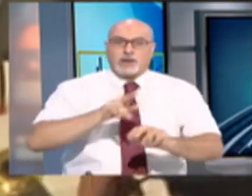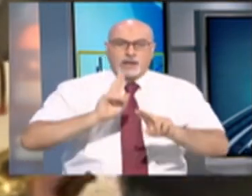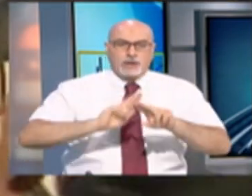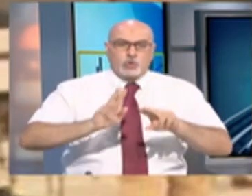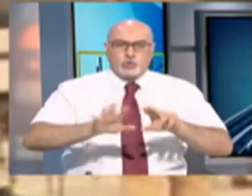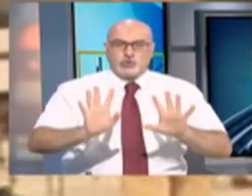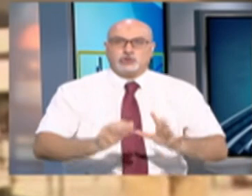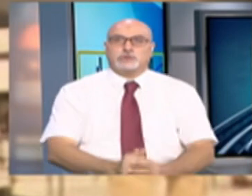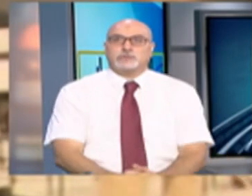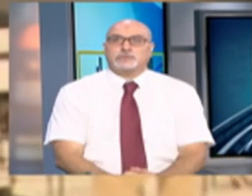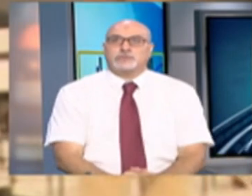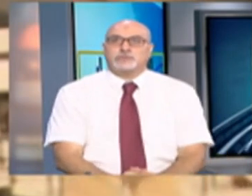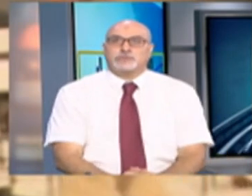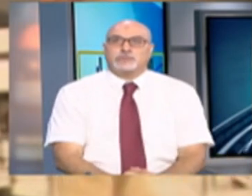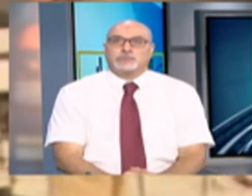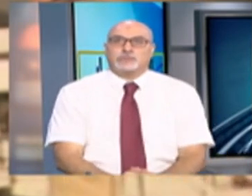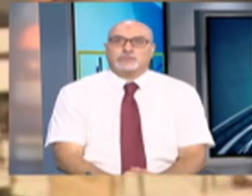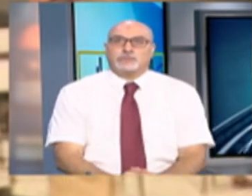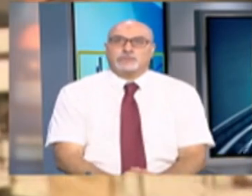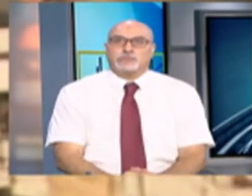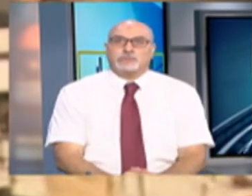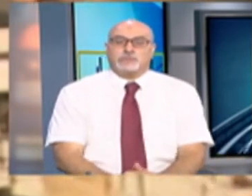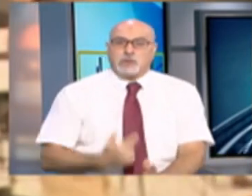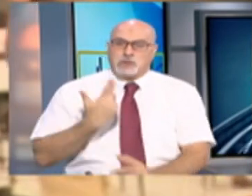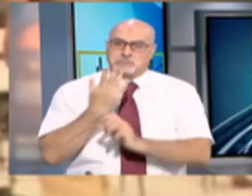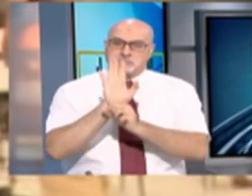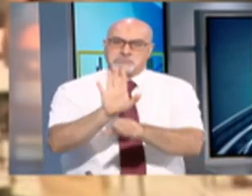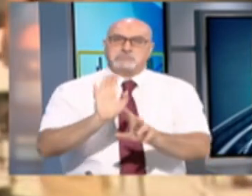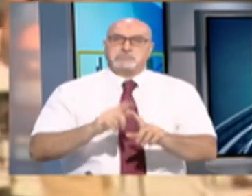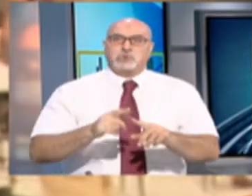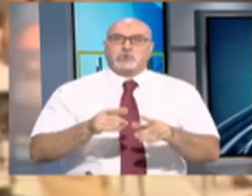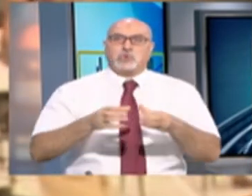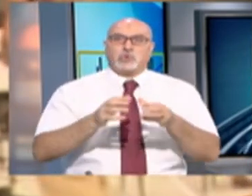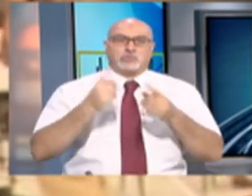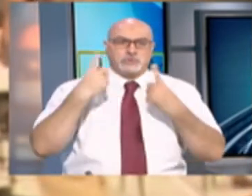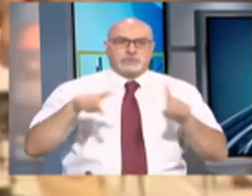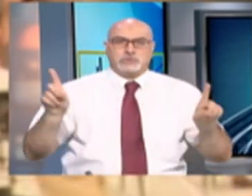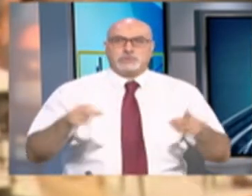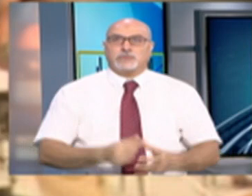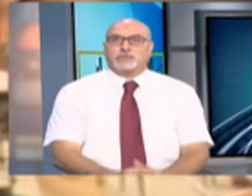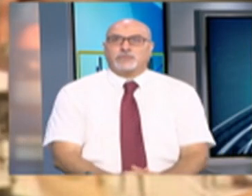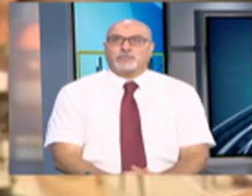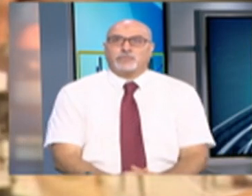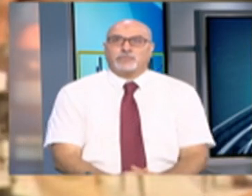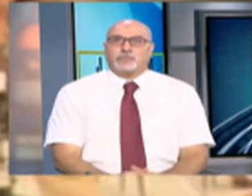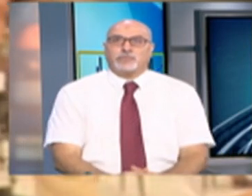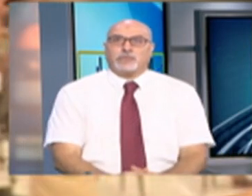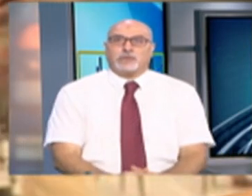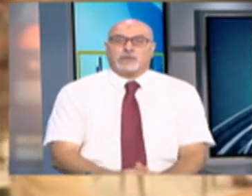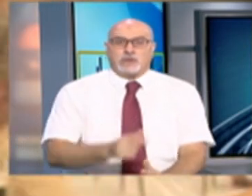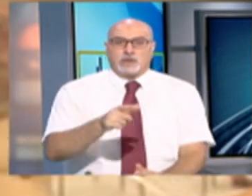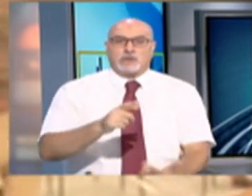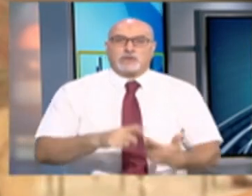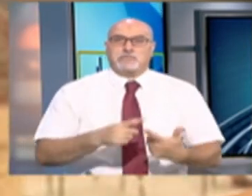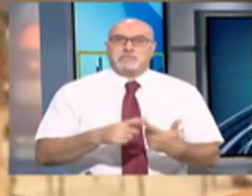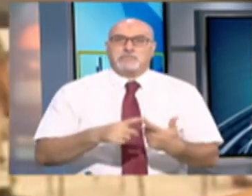اللمسات. راح نقدم أعمال أوركسترالية سيمفونية طبعا من تأليفه وتوزيعه،